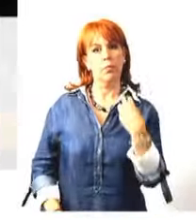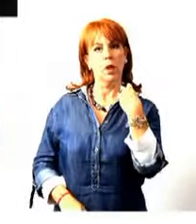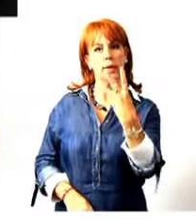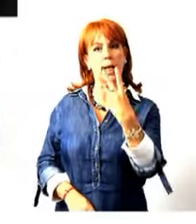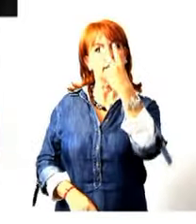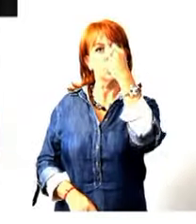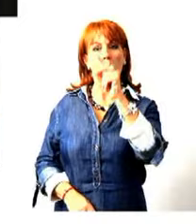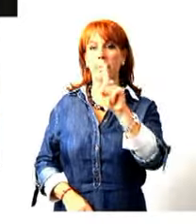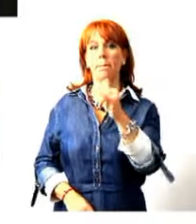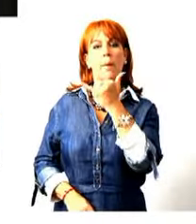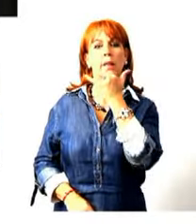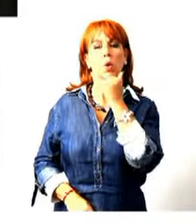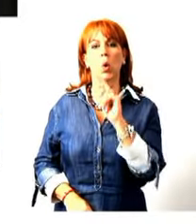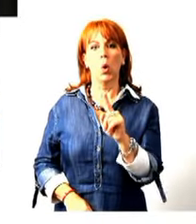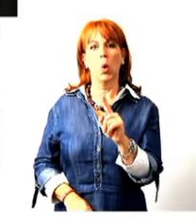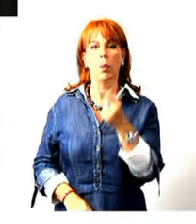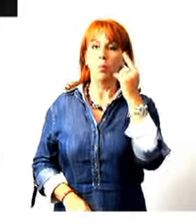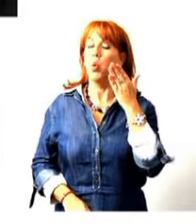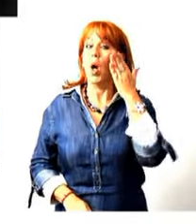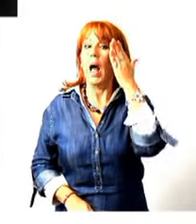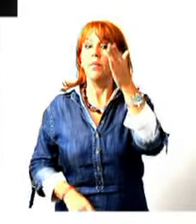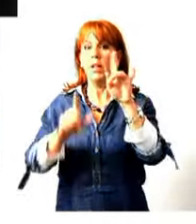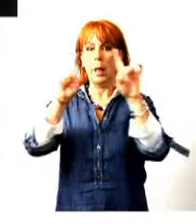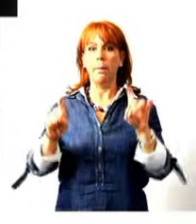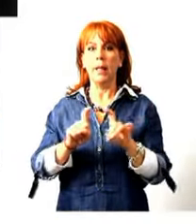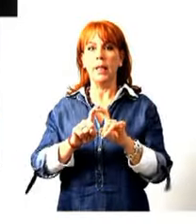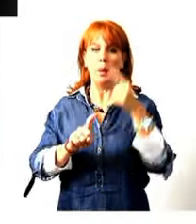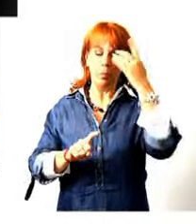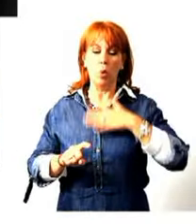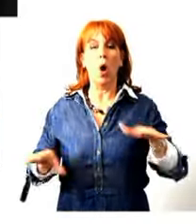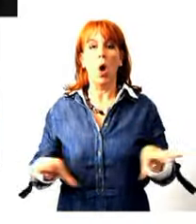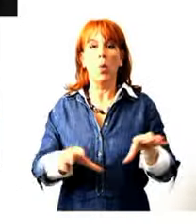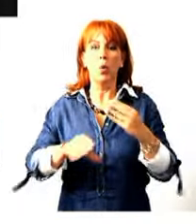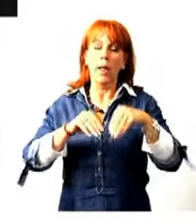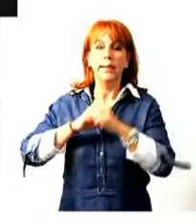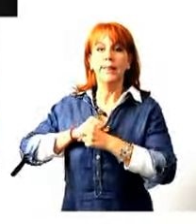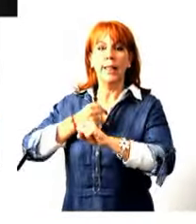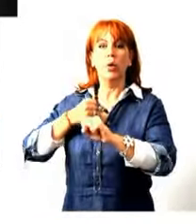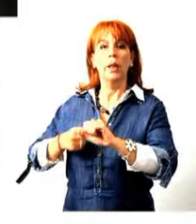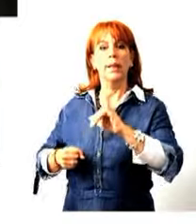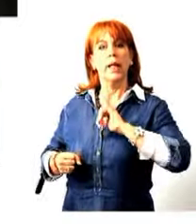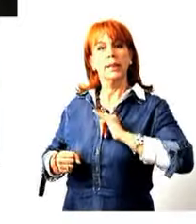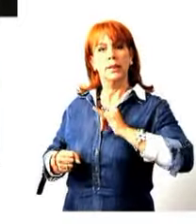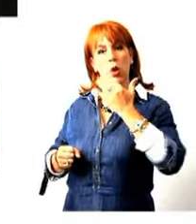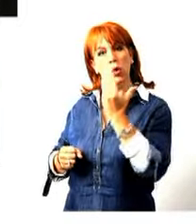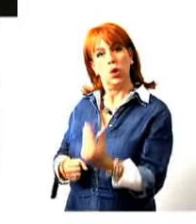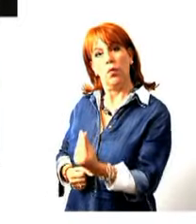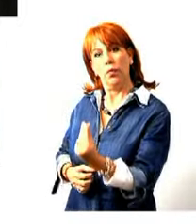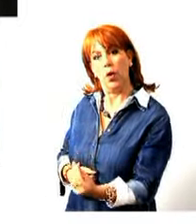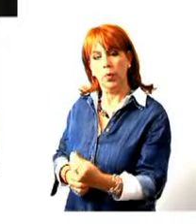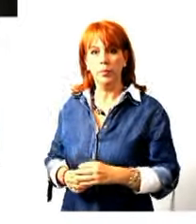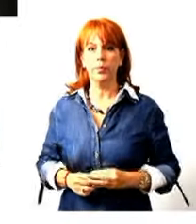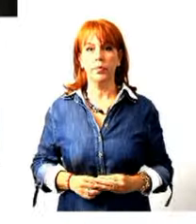Le 13 juin, ne nous trompons pas. C'est tout simplement l'avenir de notre pays, de nos emplois et de la sécurité d'existence de nos enfants qui se